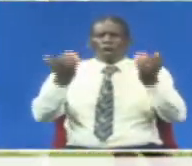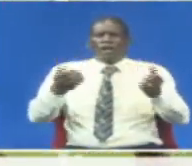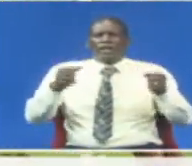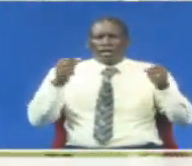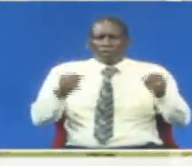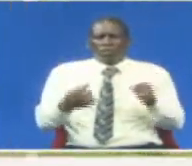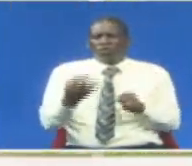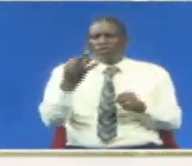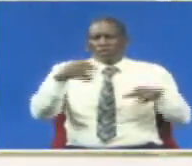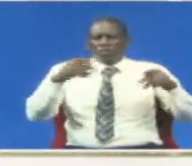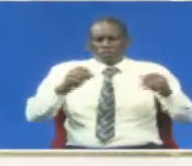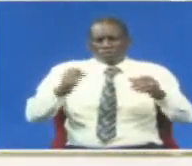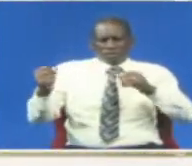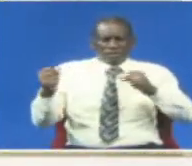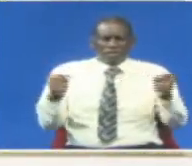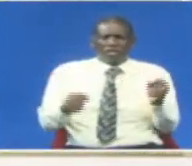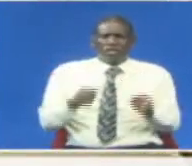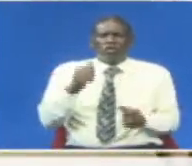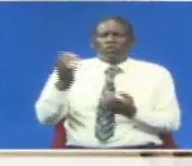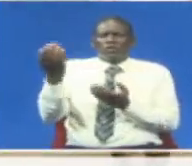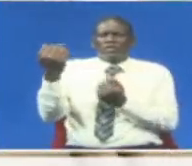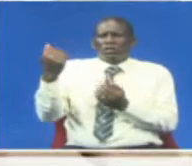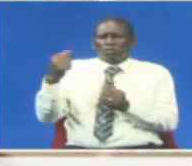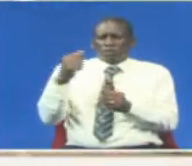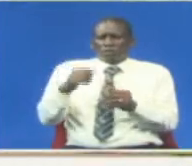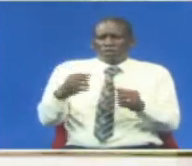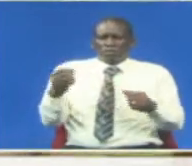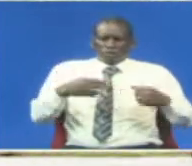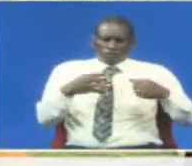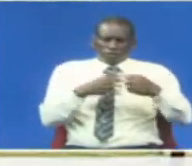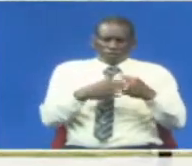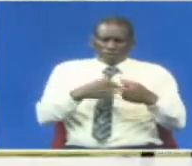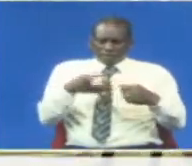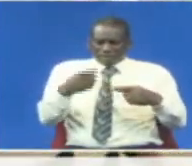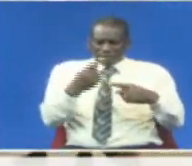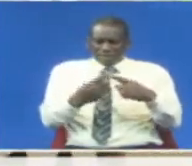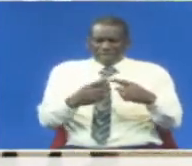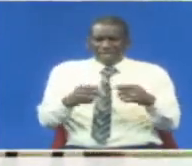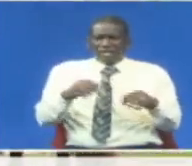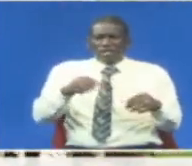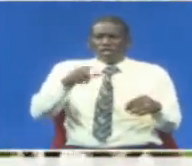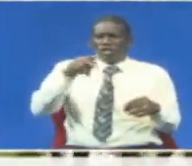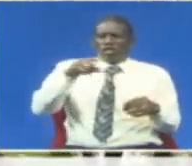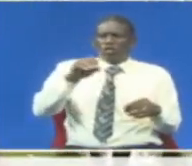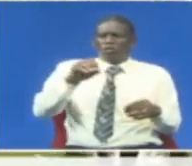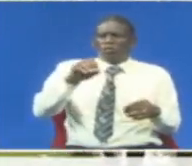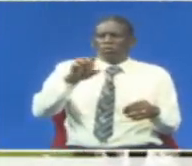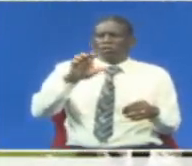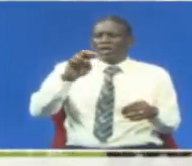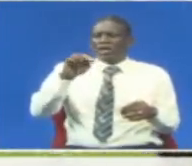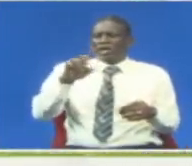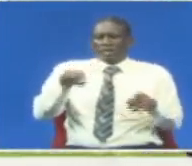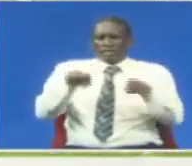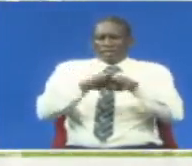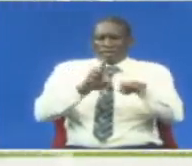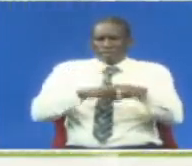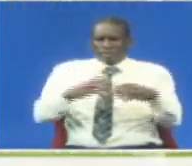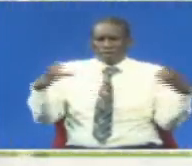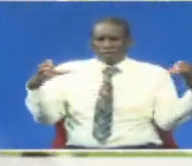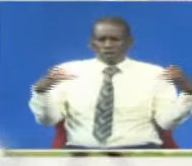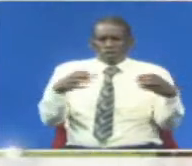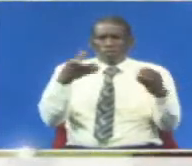wachezaji watatu kila upande inayotarajiwa kufanyika Septemba mwaka huu nchini Poland. Wakati huo huo, timu nzima